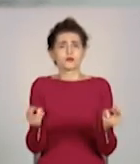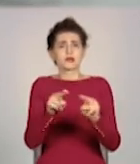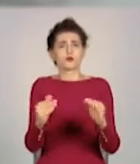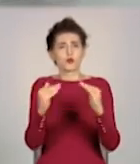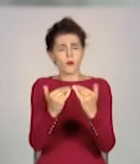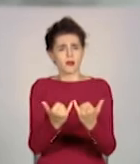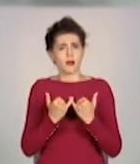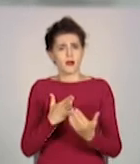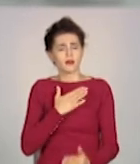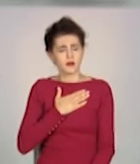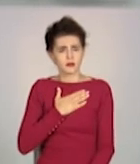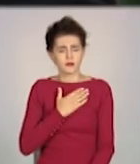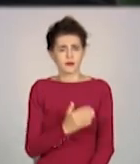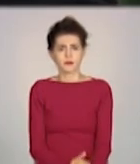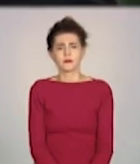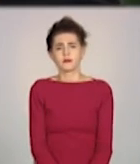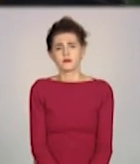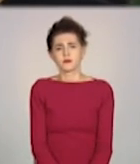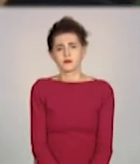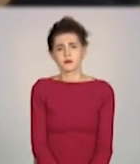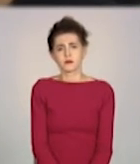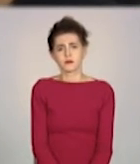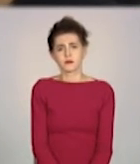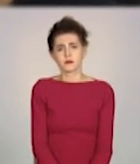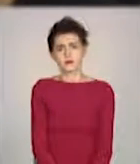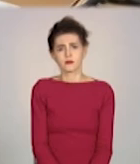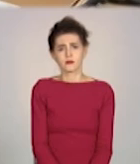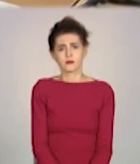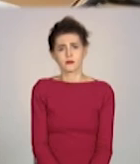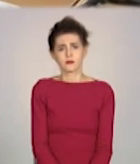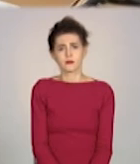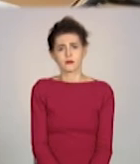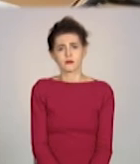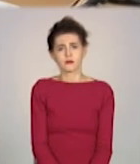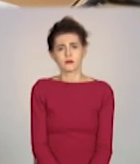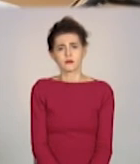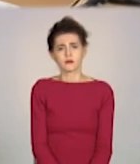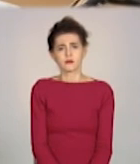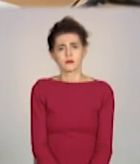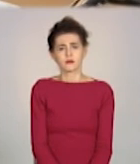Валентина Чурікова, Нестор Бондаренко і уся команда телеканалів «Сігма» і «Донбас».